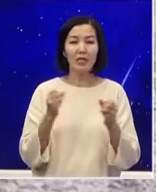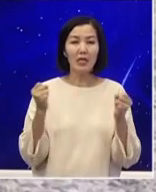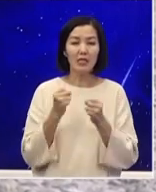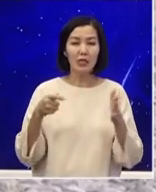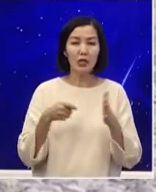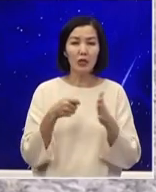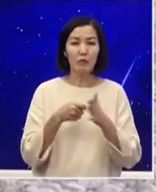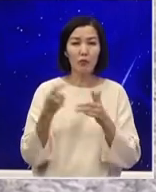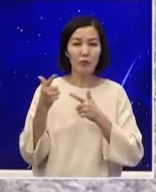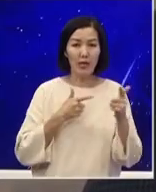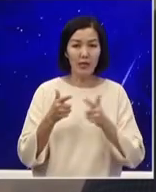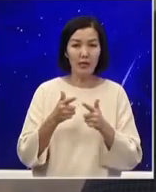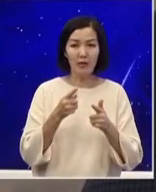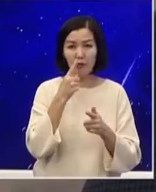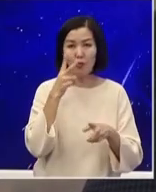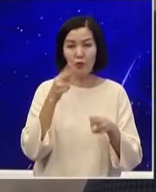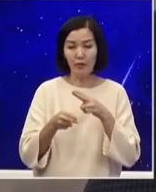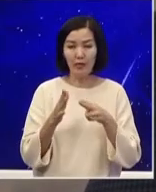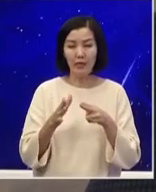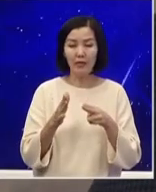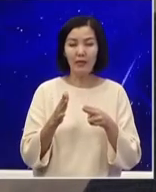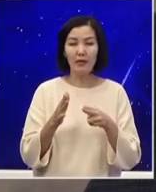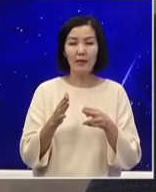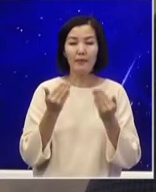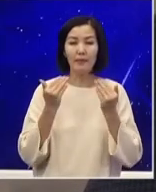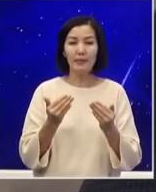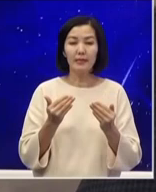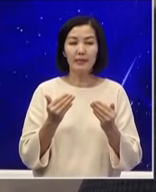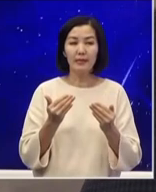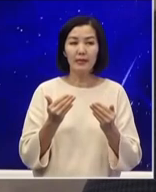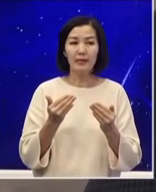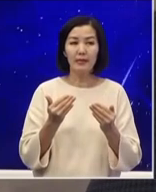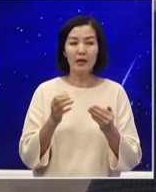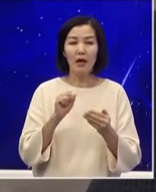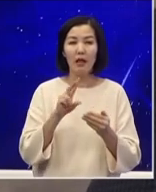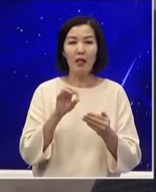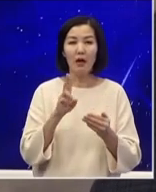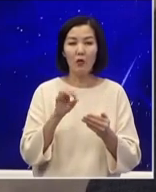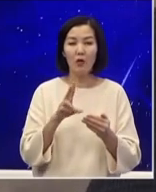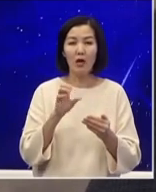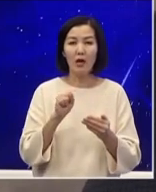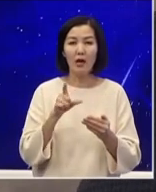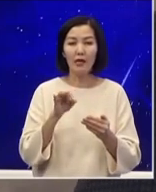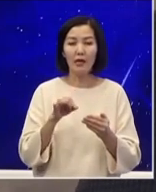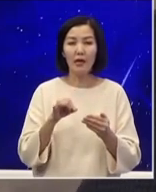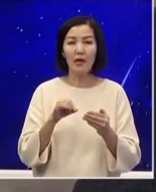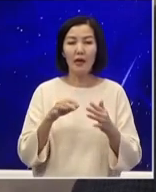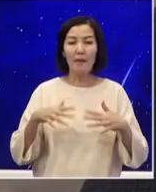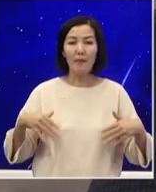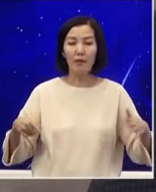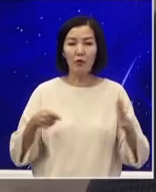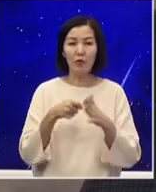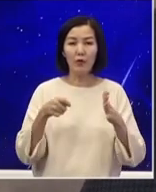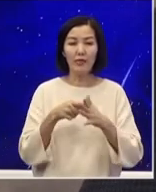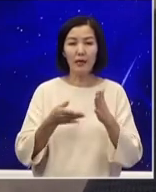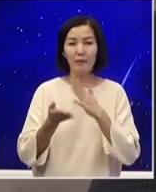қалды. Бізде жаңағы округте қазір өзіміз тұрған Алакөл Агро мал бордақылау алаңы былтыр ашылған.